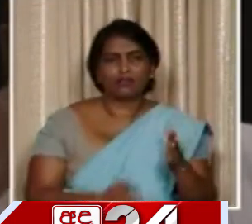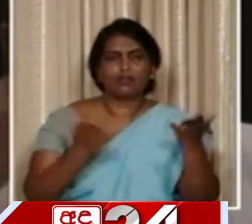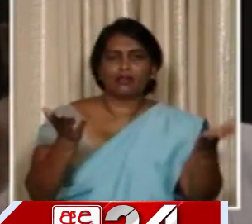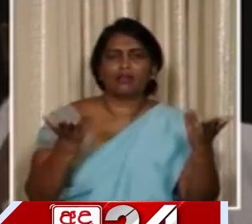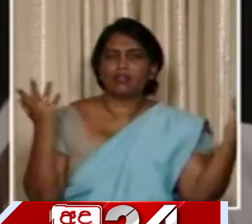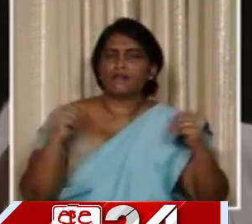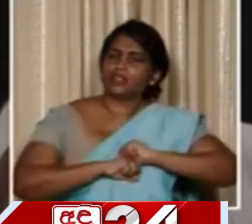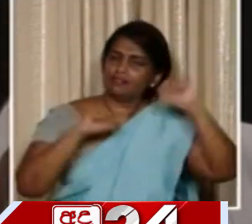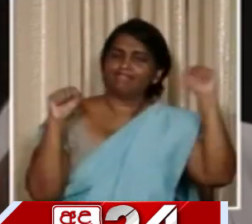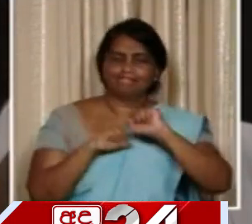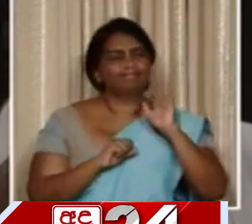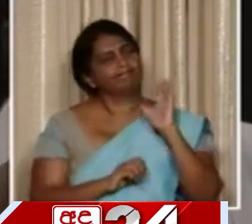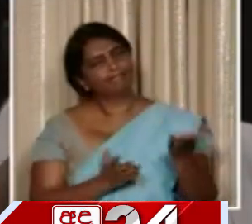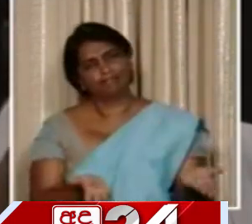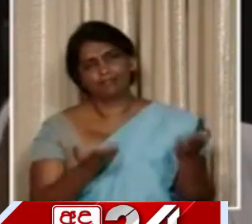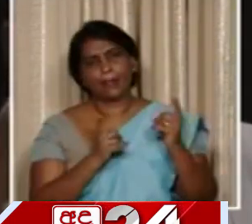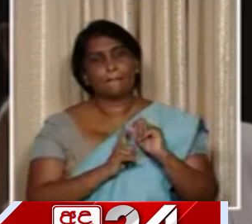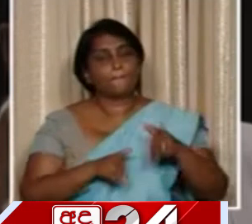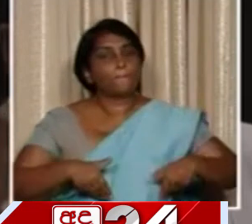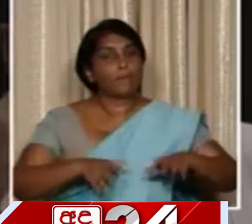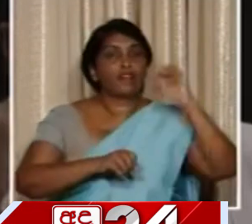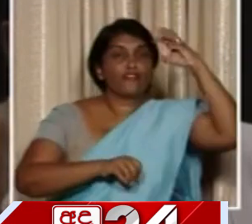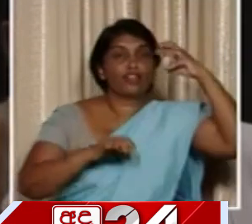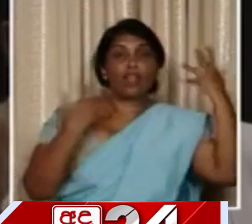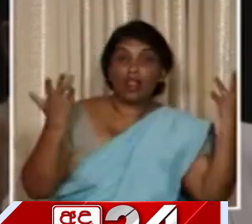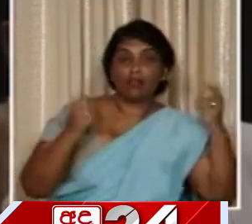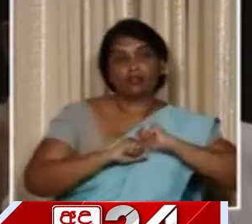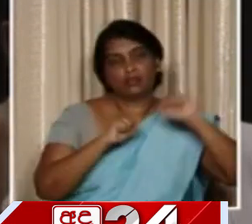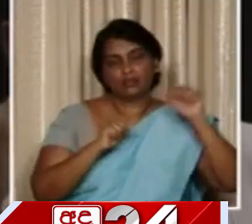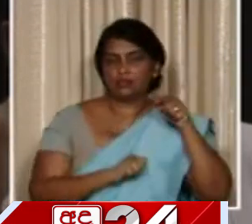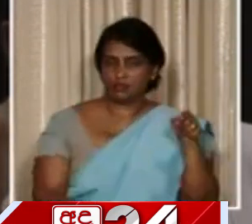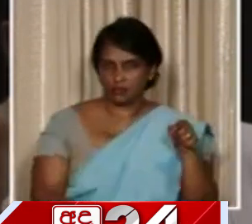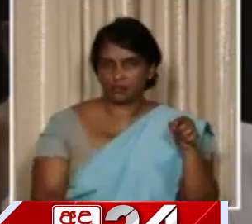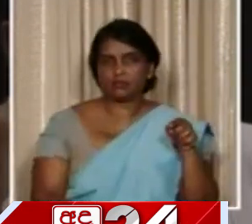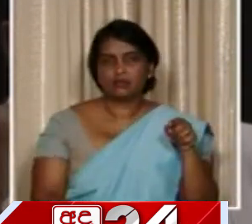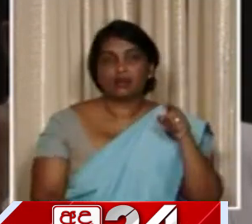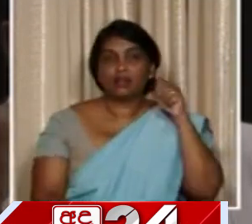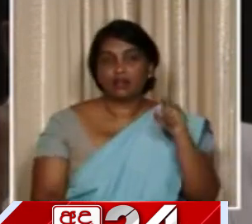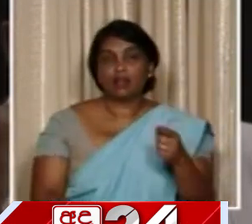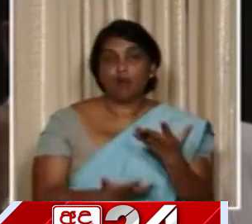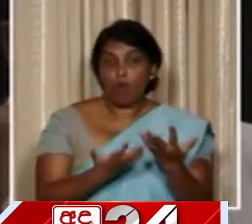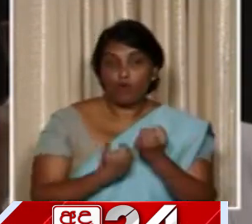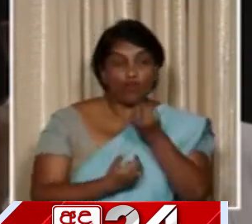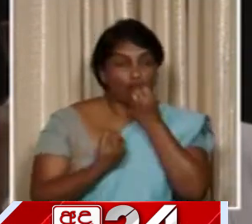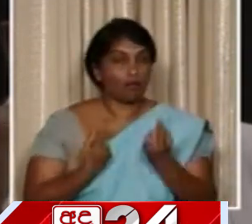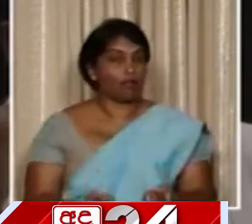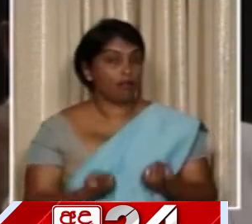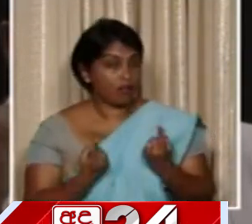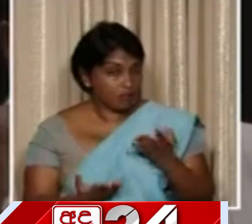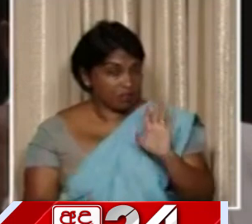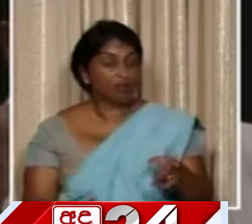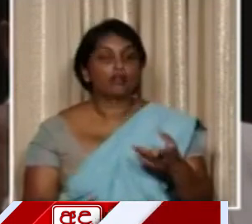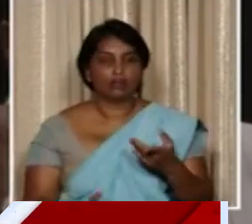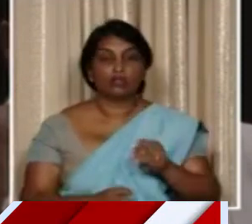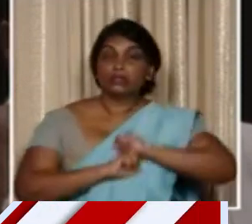ඔබතුමාලට සටන් පාඩයක් වෙන්නේ පාරට බැහැලා විදුලිය නැති වුණොත් තමයි මිනිස්සුන්ට සටන් පාඩයක් වෙන්නේ. ඔබතුමාලට අත්‍යවශ්‍ය ආහාර හිඟයක් ඇති කරොත් තමයි ඔබට